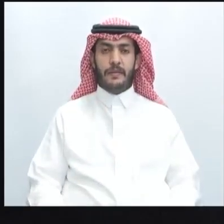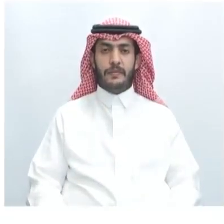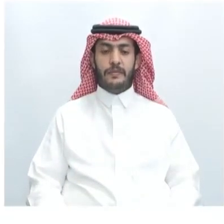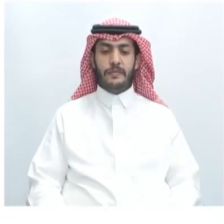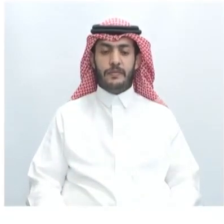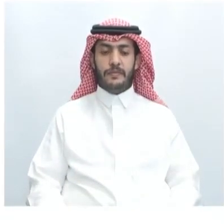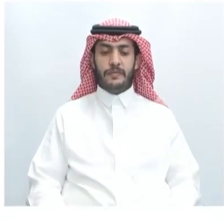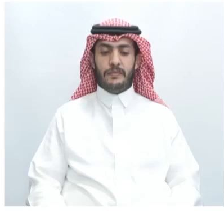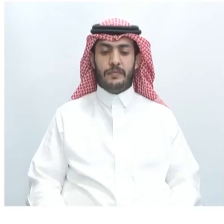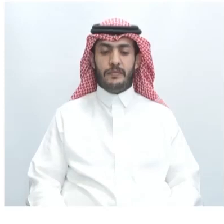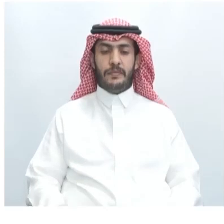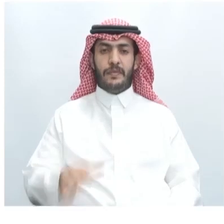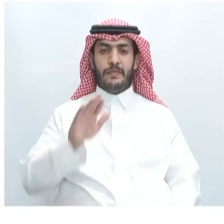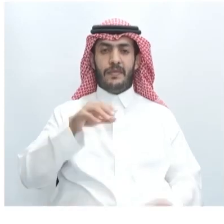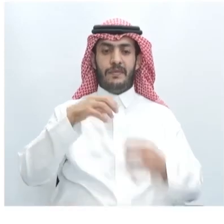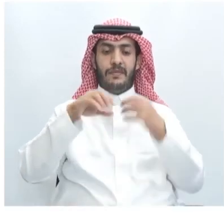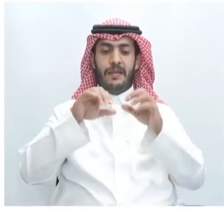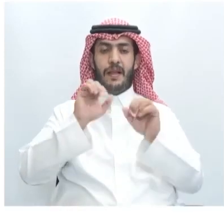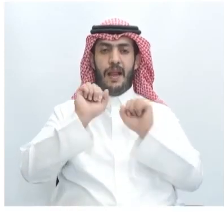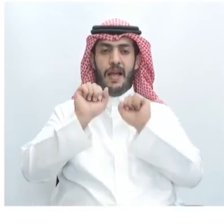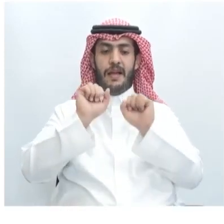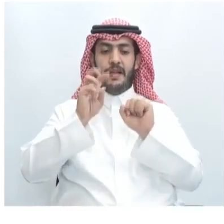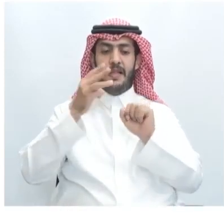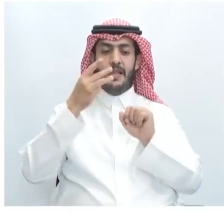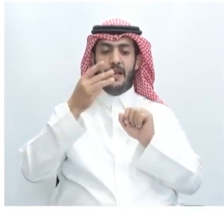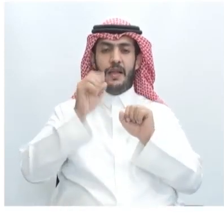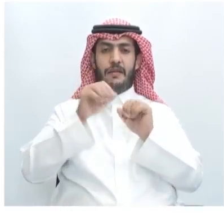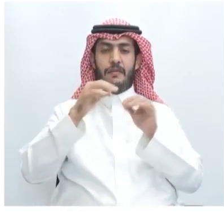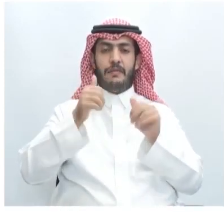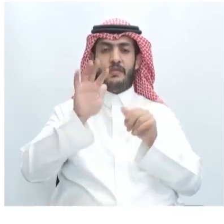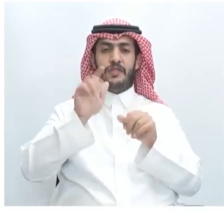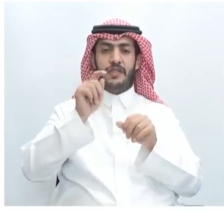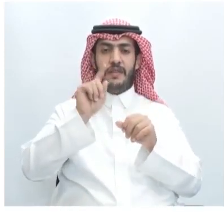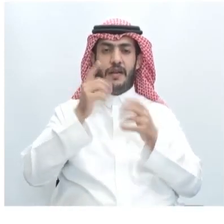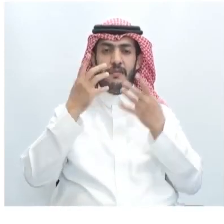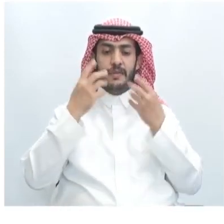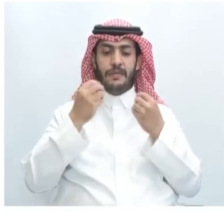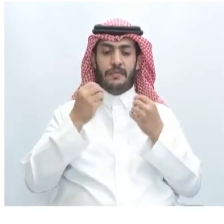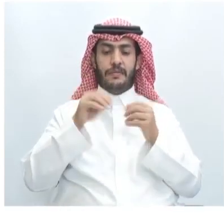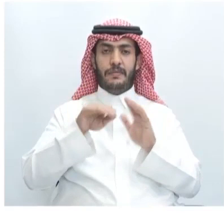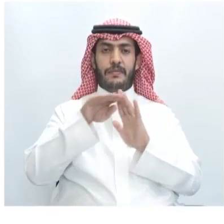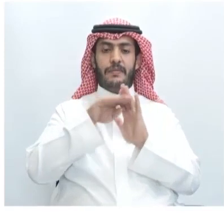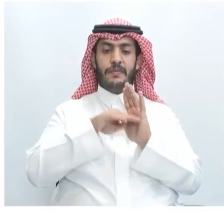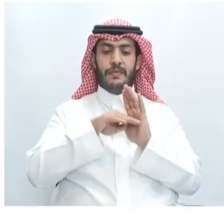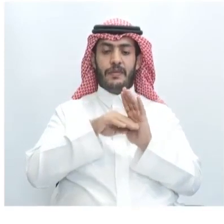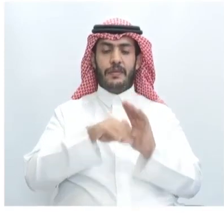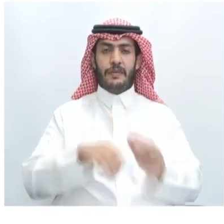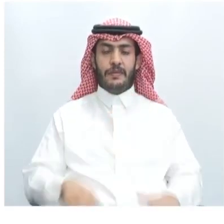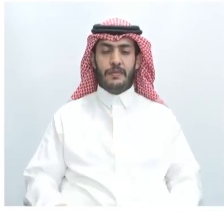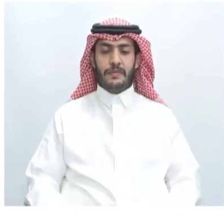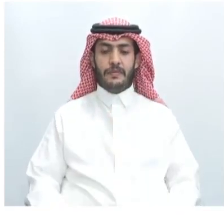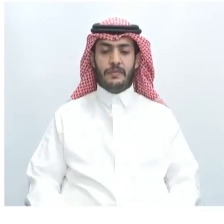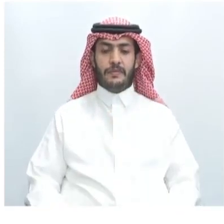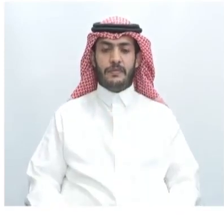فذلكم مقاطع كل حق ثلاث كلهن لكم شفاء هذه هذا